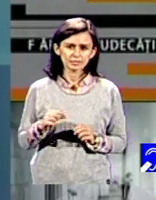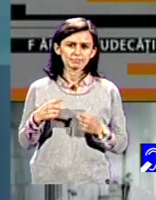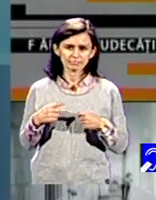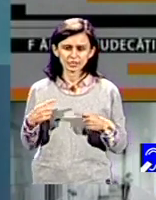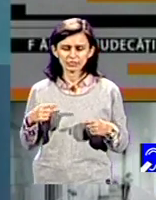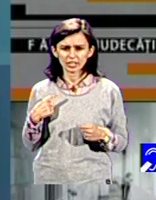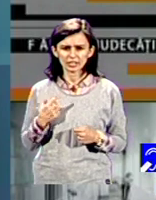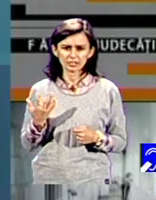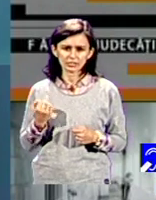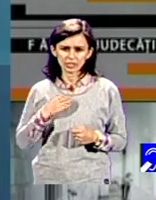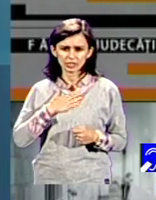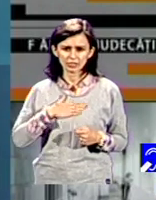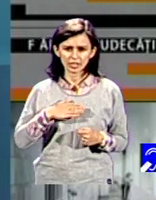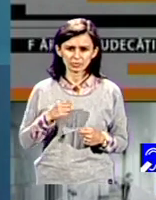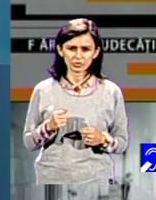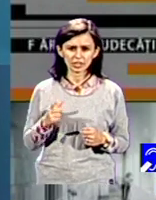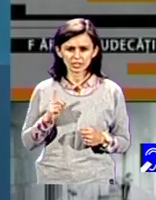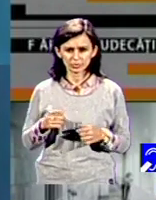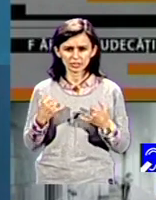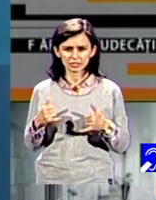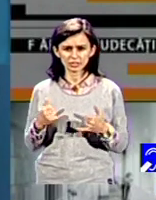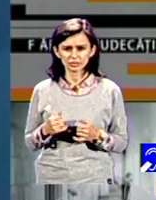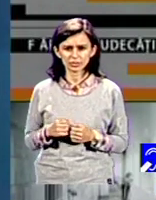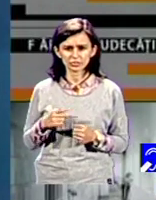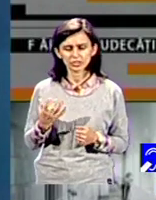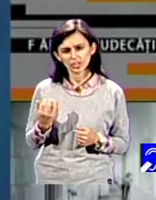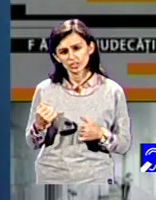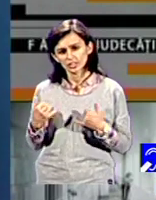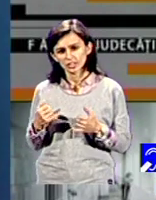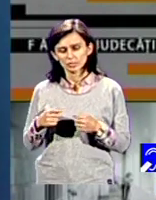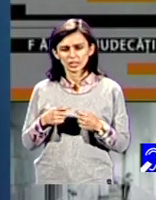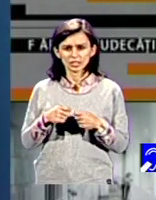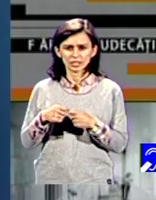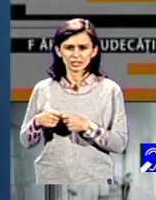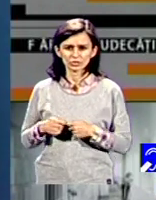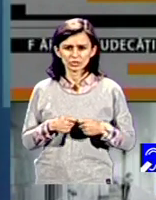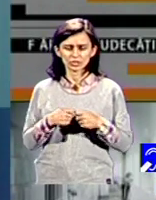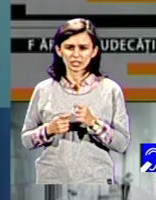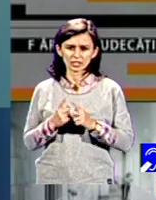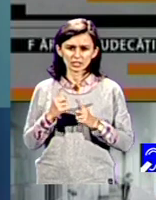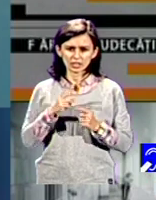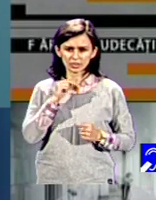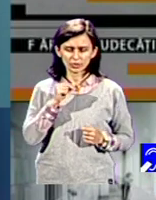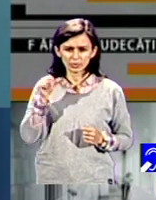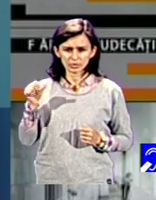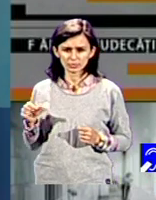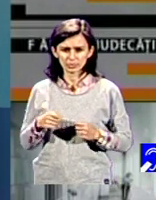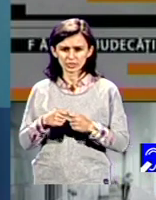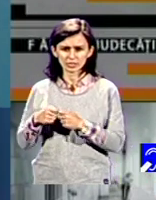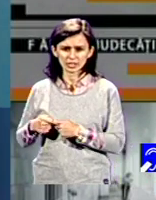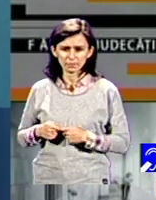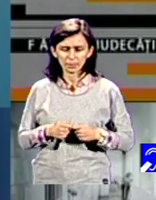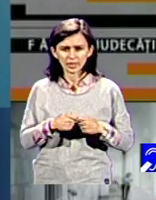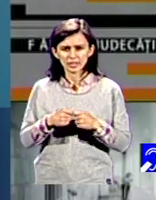ce spunem că ar trebui să se întâmple asta e ceea ce se întâmplă în societate mai ales atunci când vorbim de persoane vulnerabile de persoane cu dizabilități și